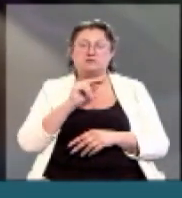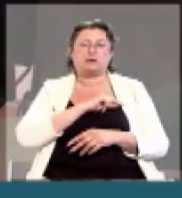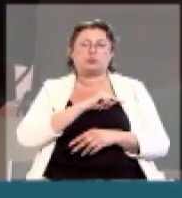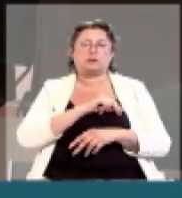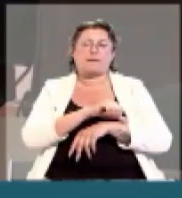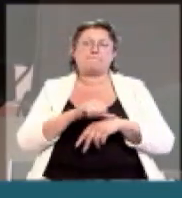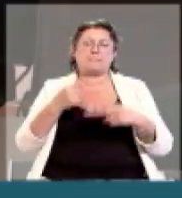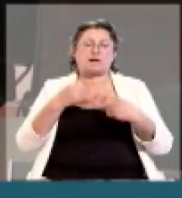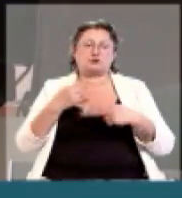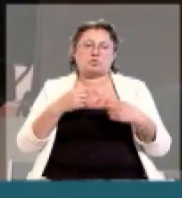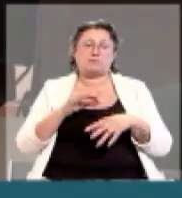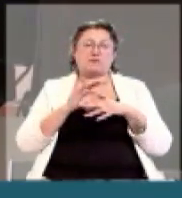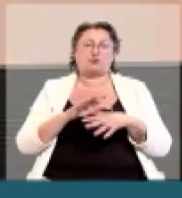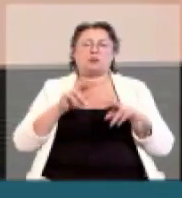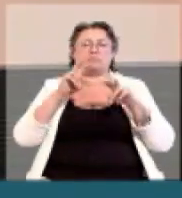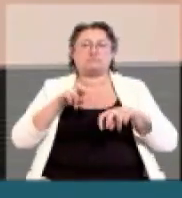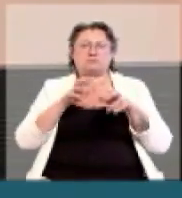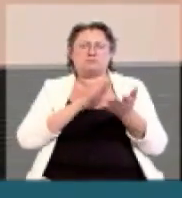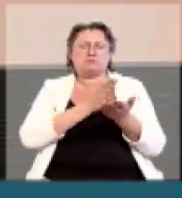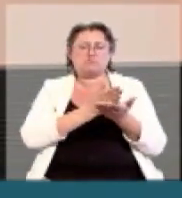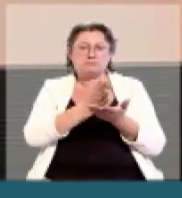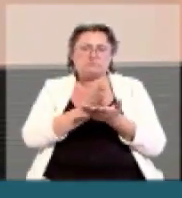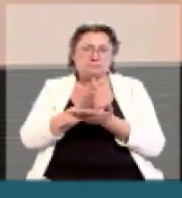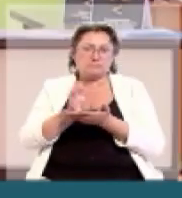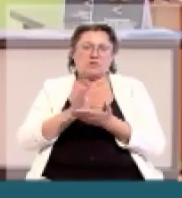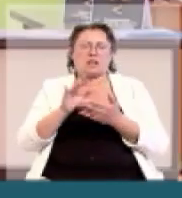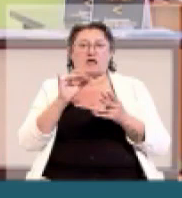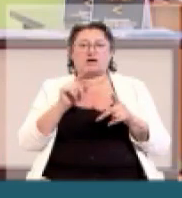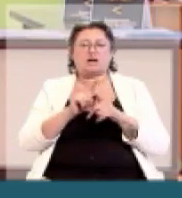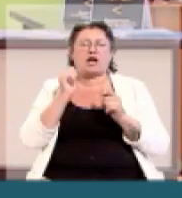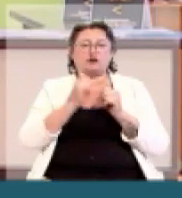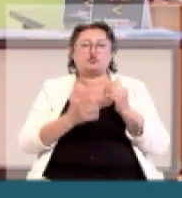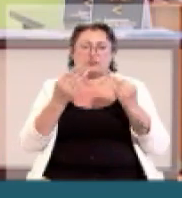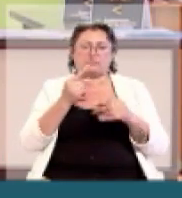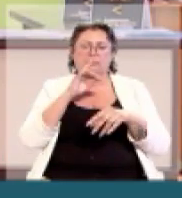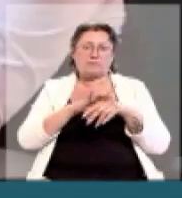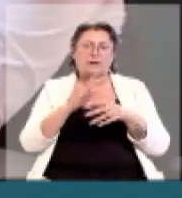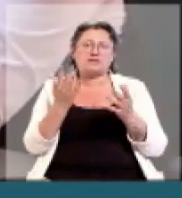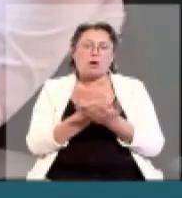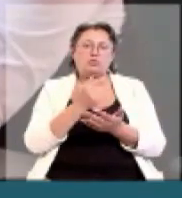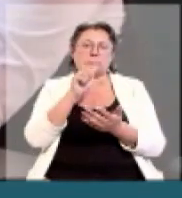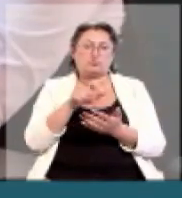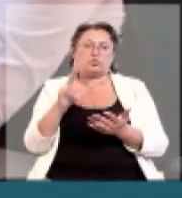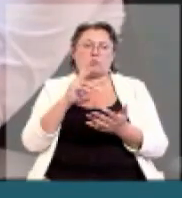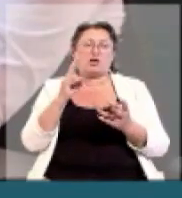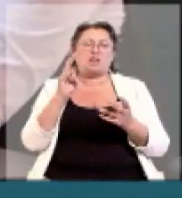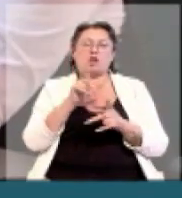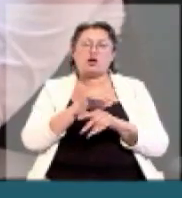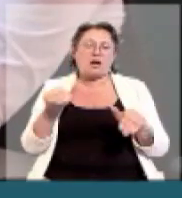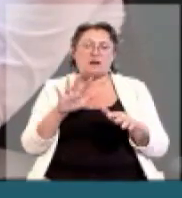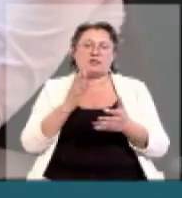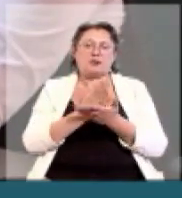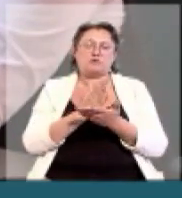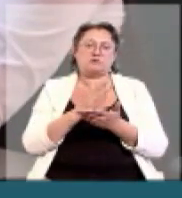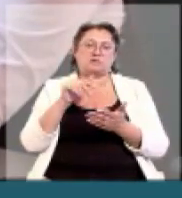Сотрудники миграционной службы проводят рейды и вне масштабных акций. Они ежедневно выявляют иностранных граждан, которые нелегально находятся